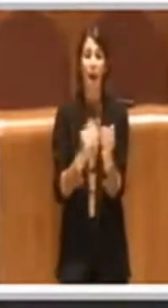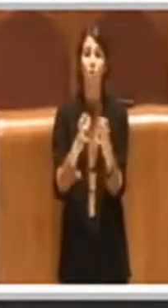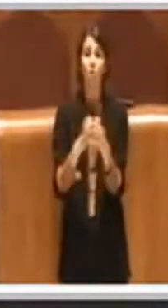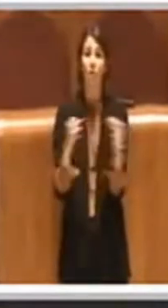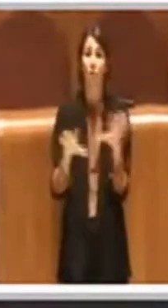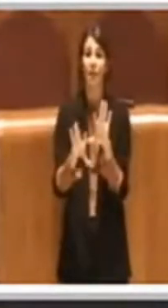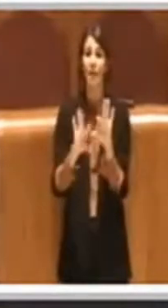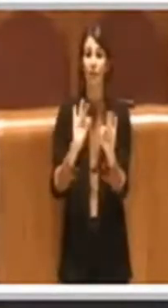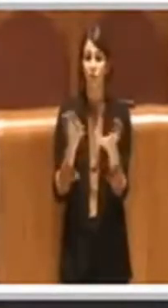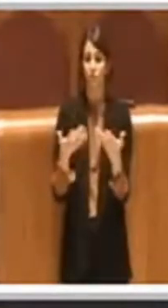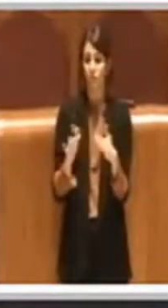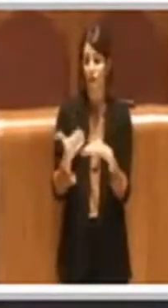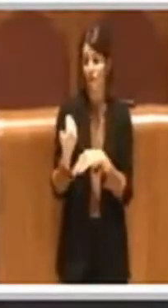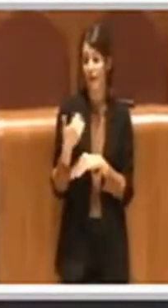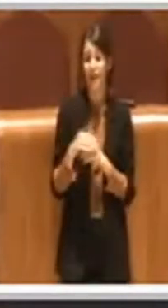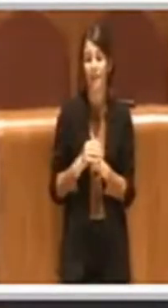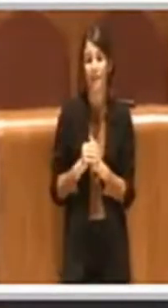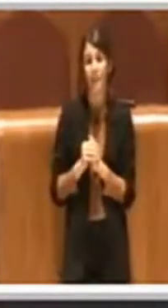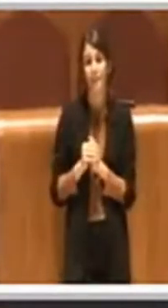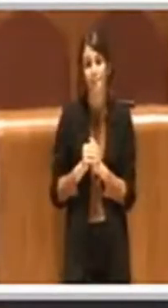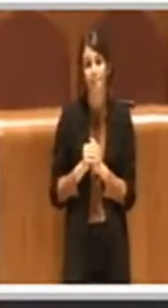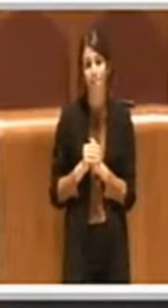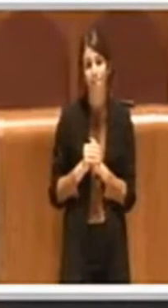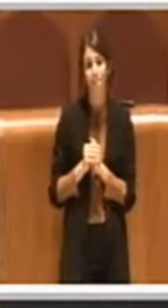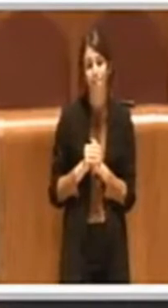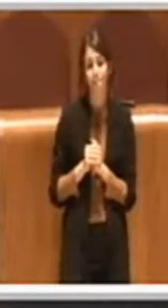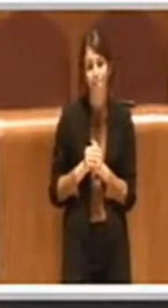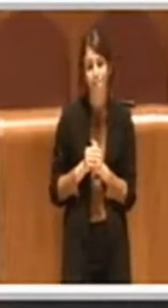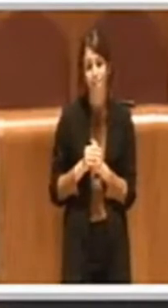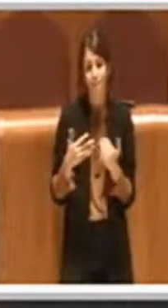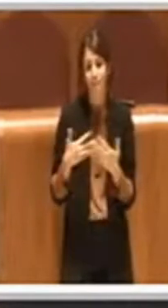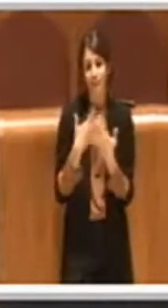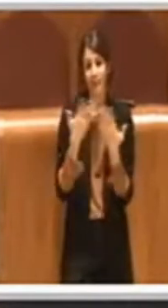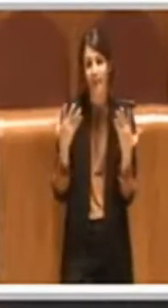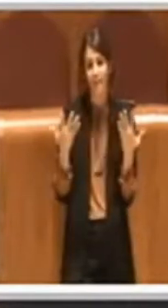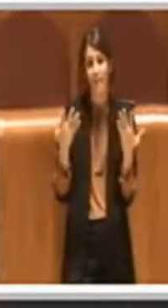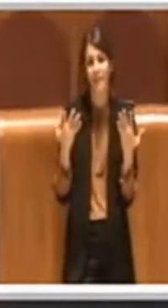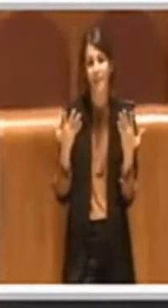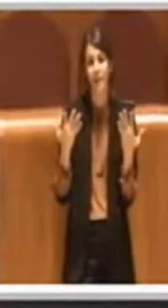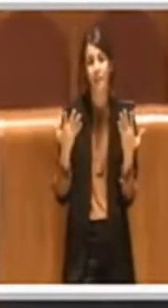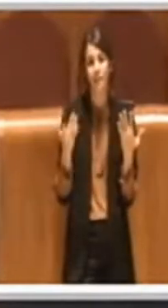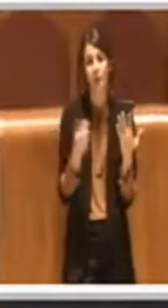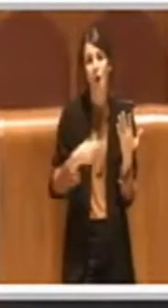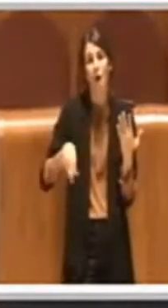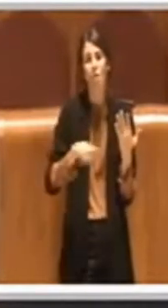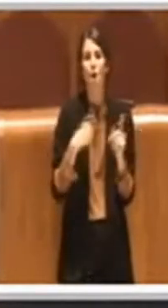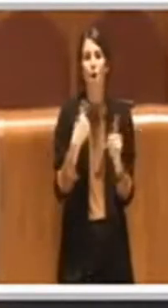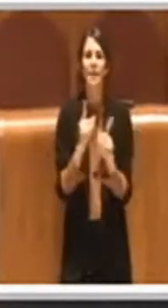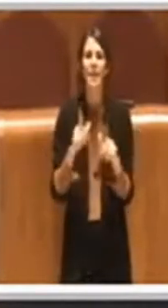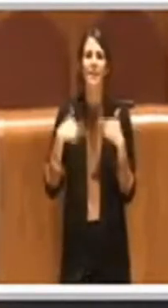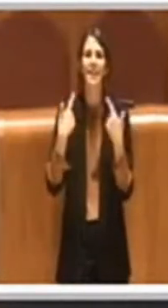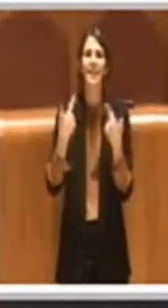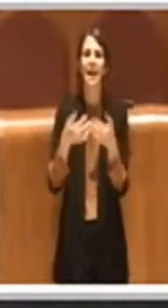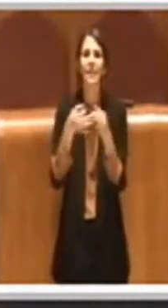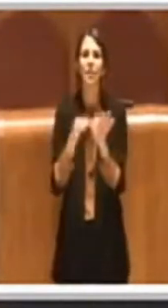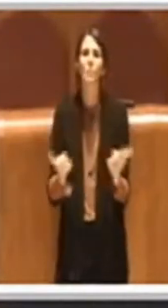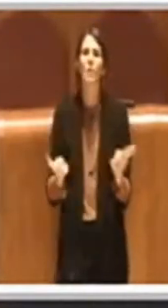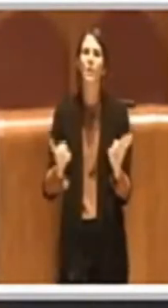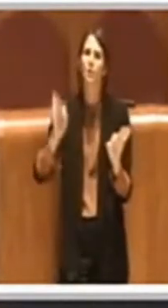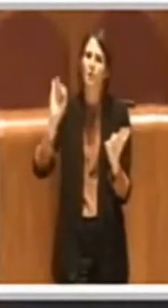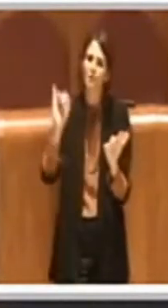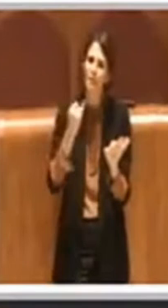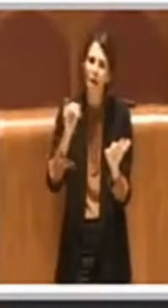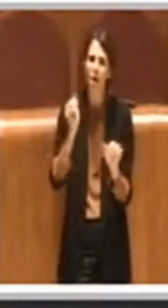e è oggettivamente quel passo che dovevamo dare di dare la disposizione precisa nel